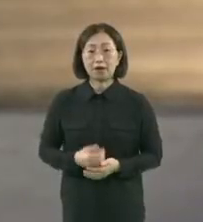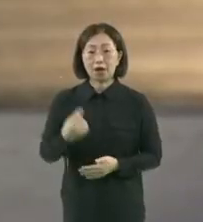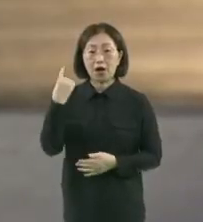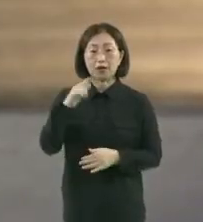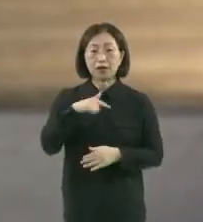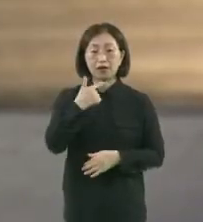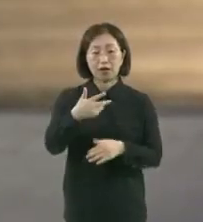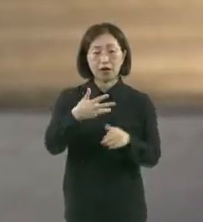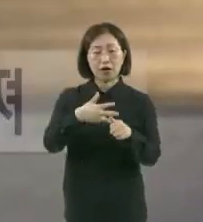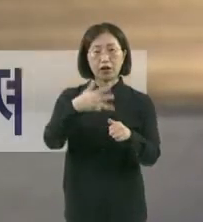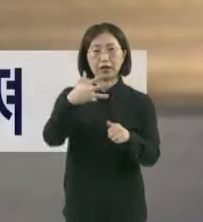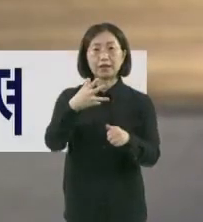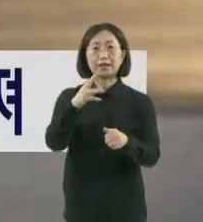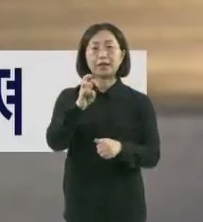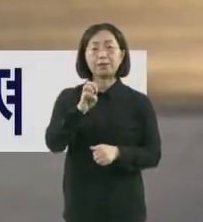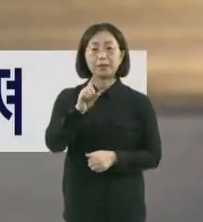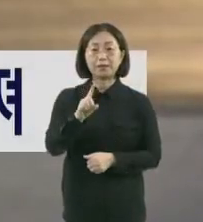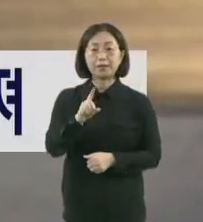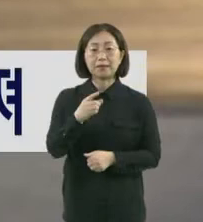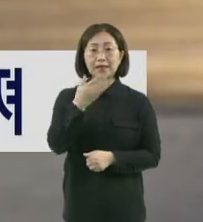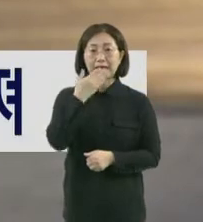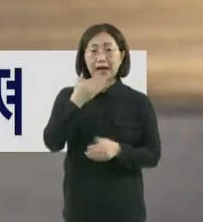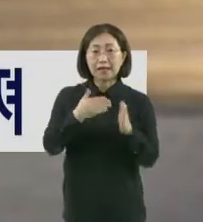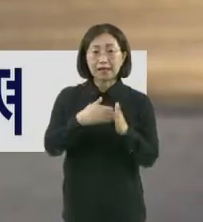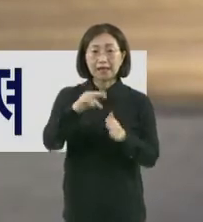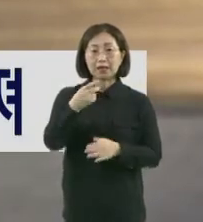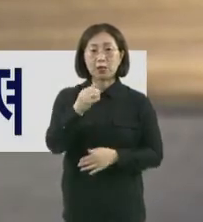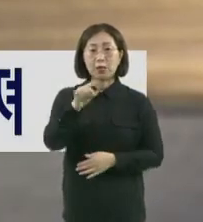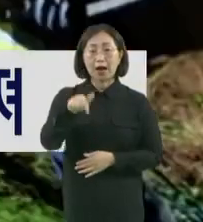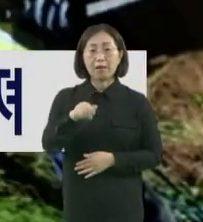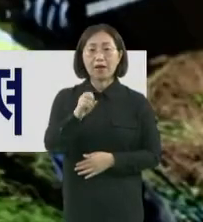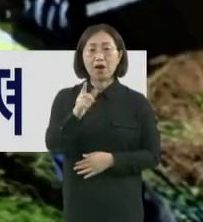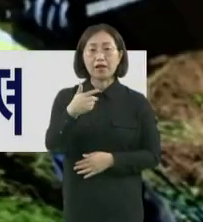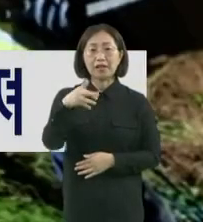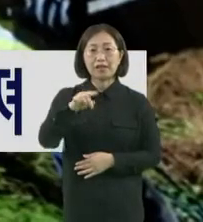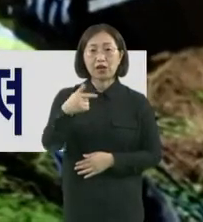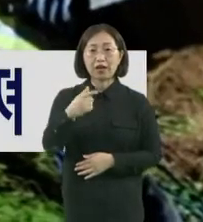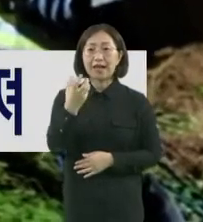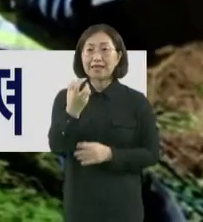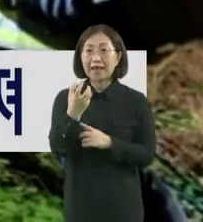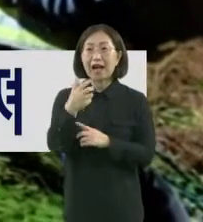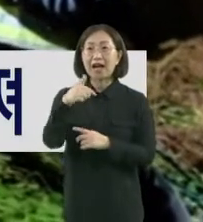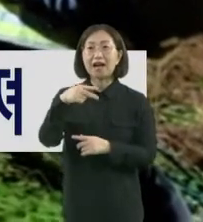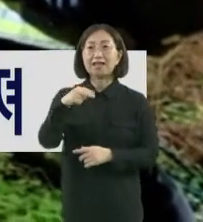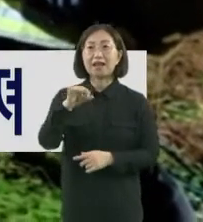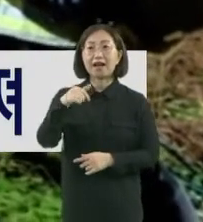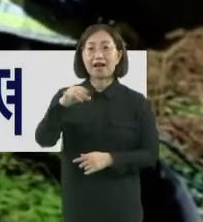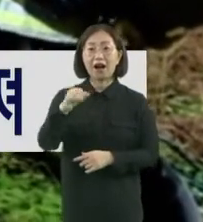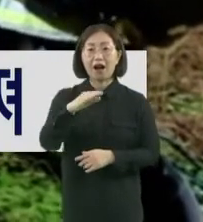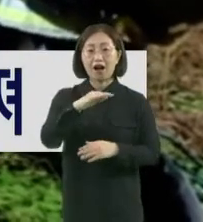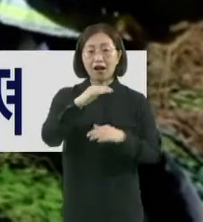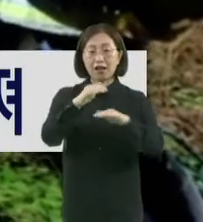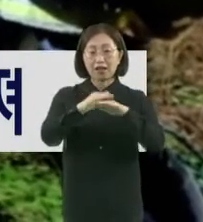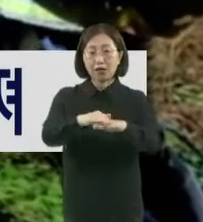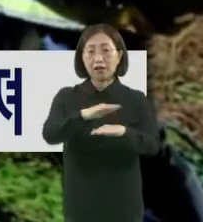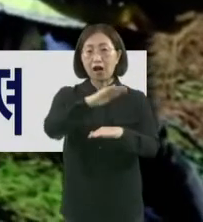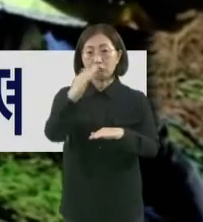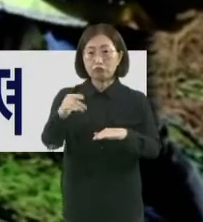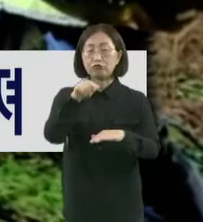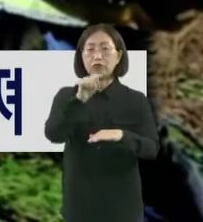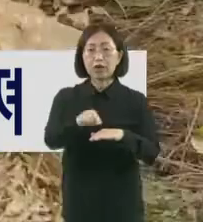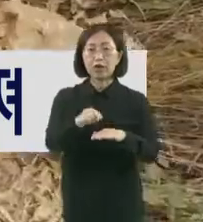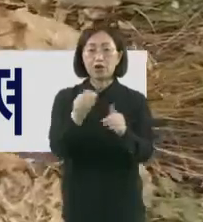어제 저녁 8시 32분쯤 당진시 송화읍 영천리의 한 생강 저장굴에서 60대 부부가 가스에